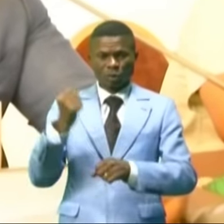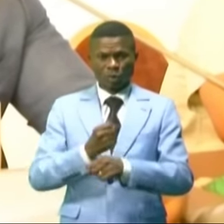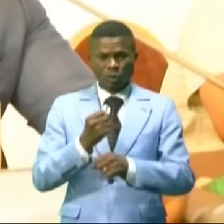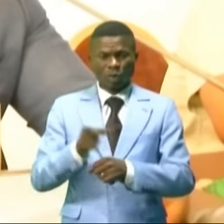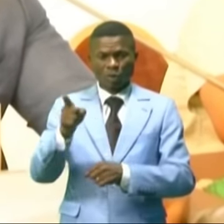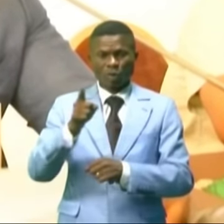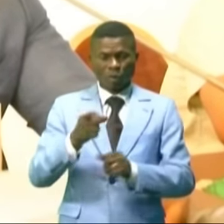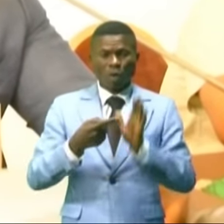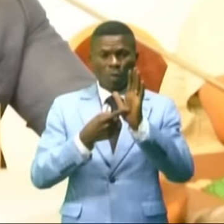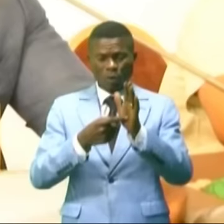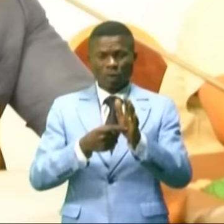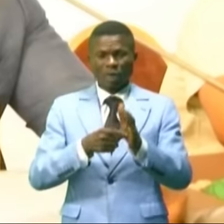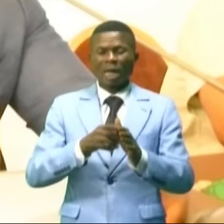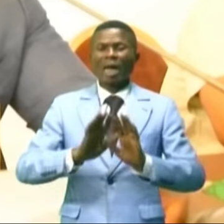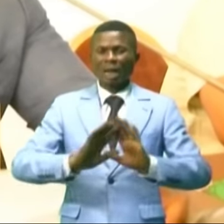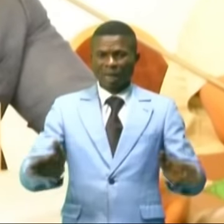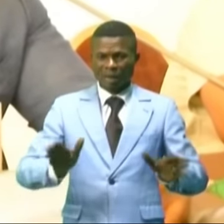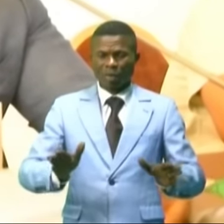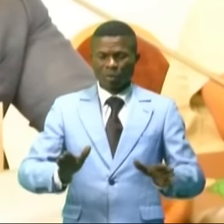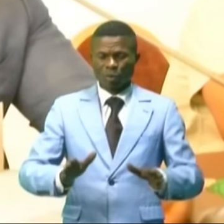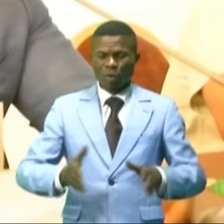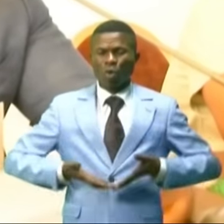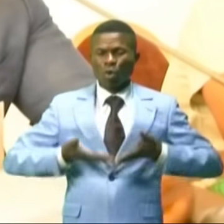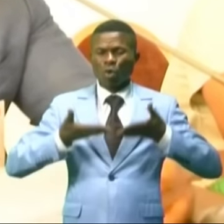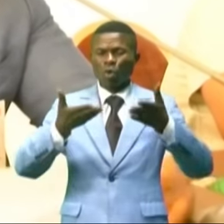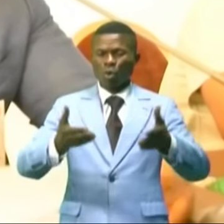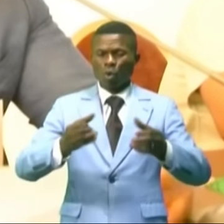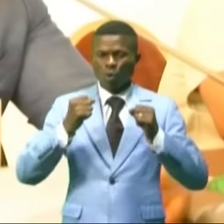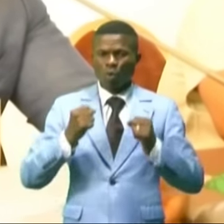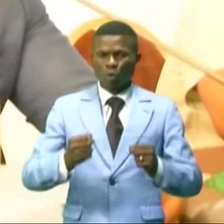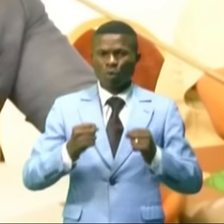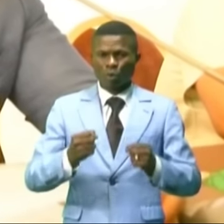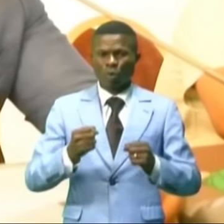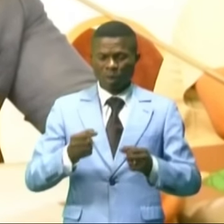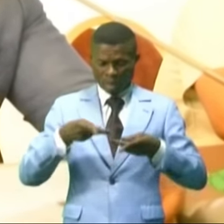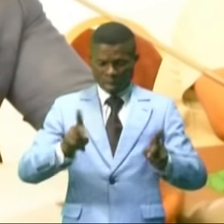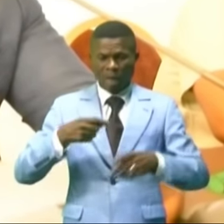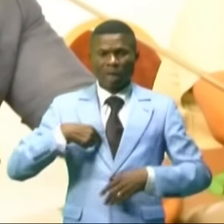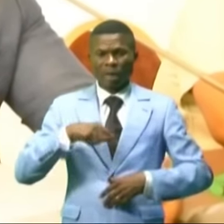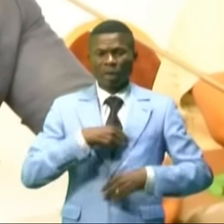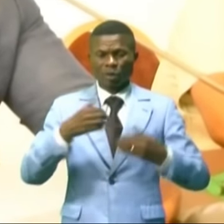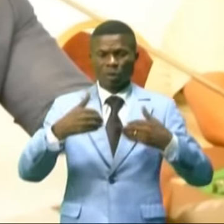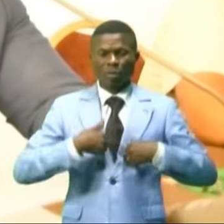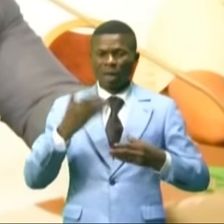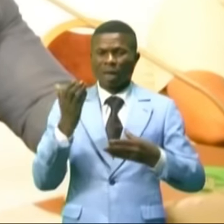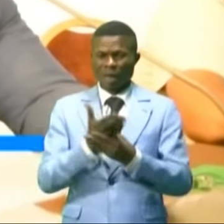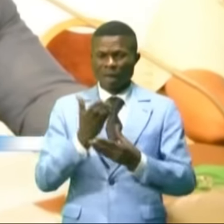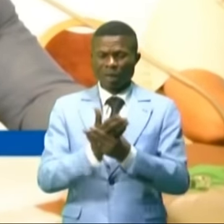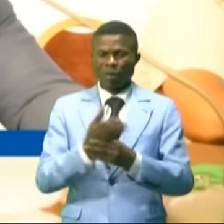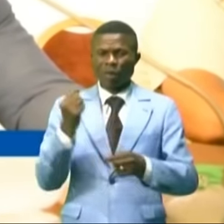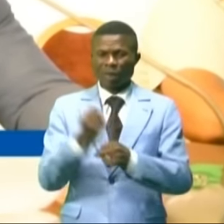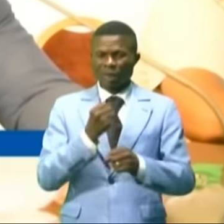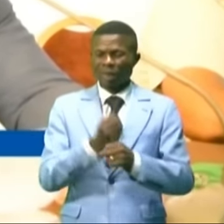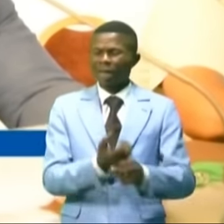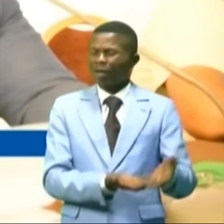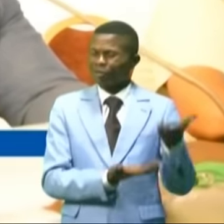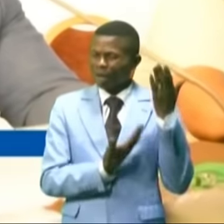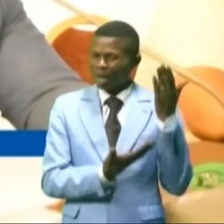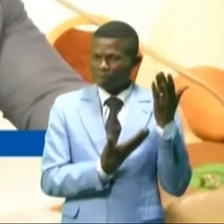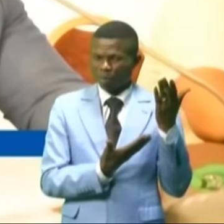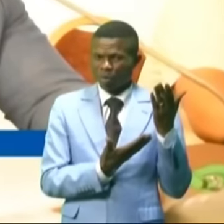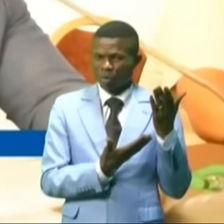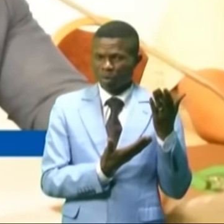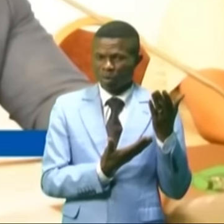fait preuve de plus d'assiduité et de bravoure qui nous a permis d'avoir un document de travail pour l'exercice